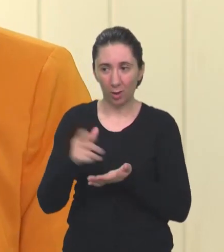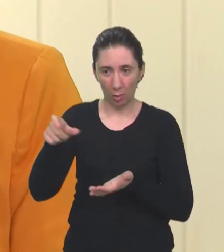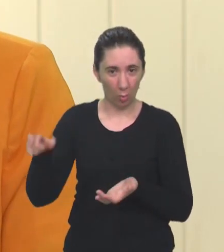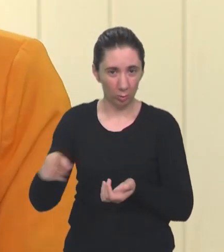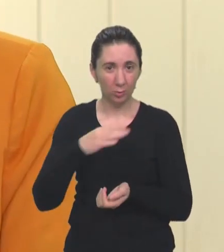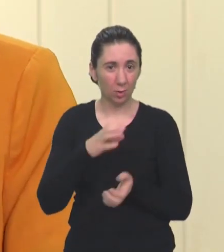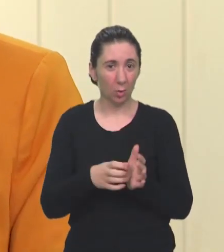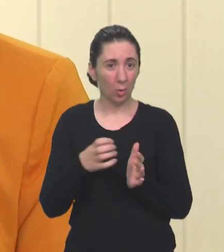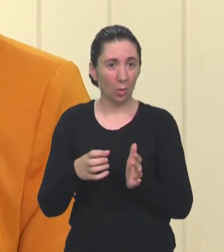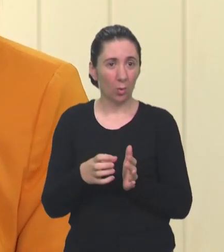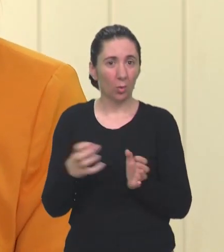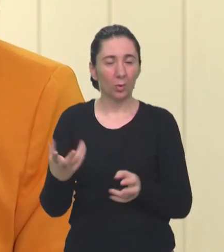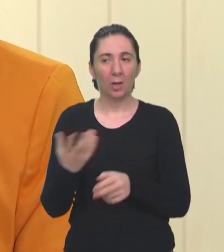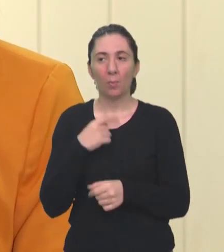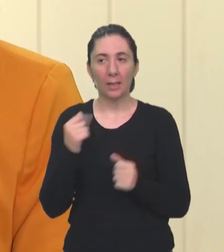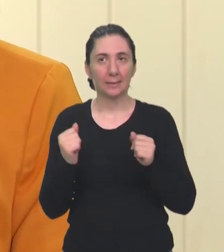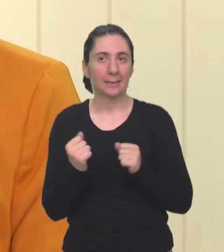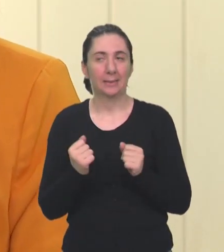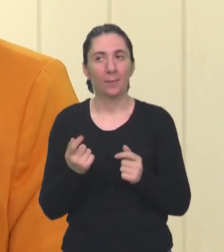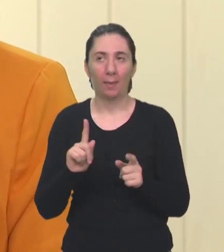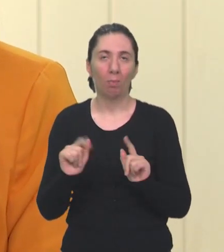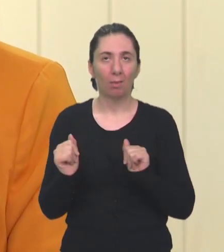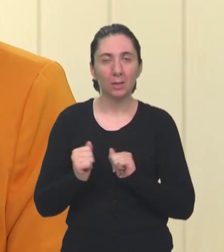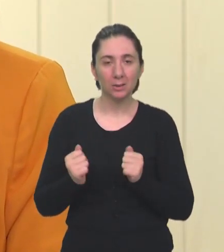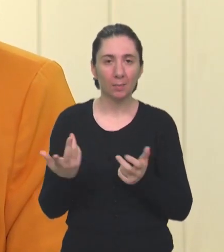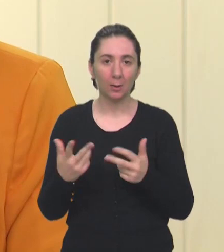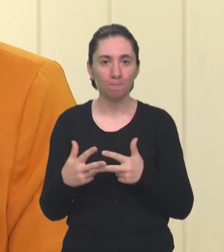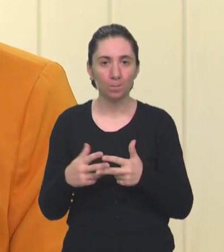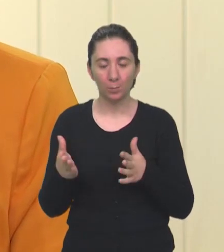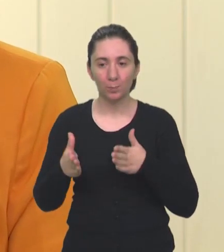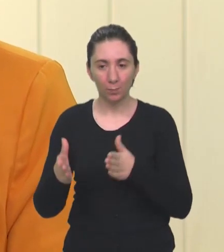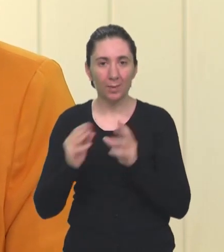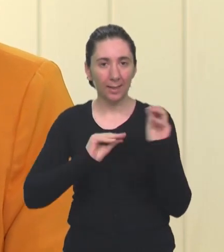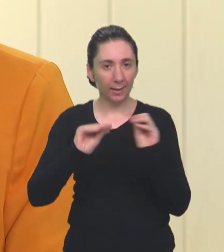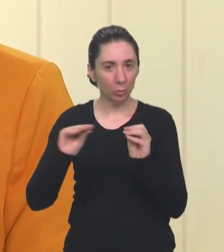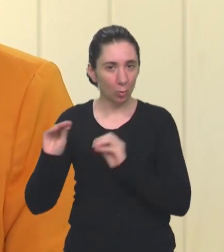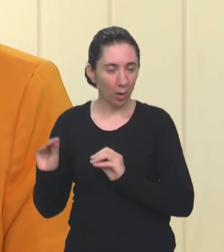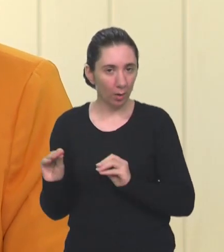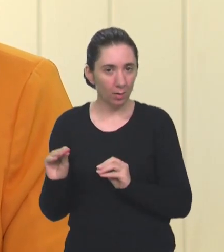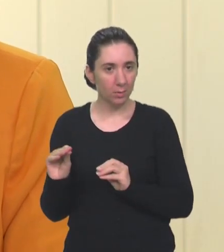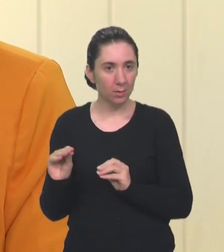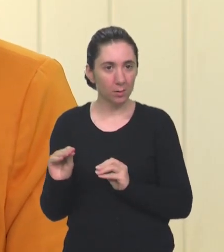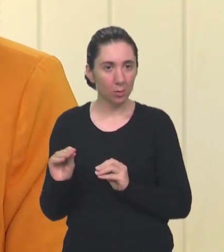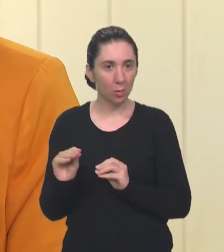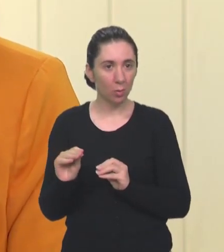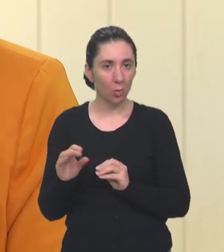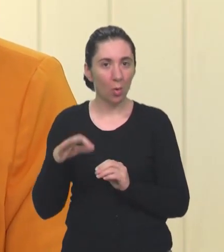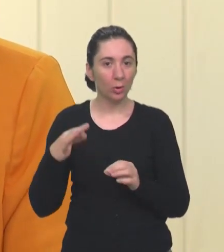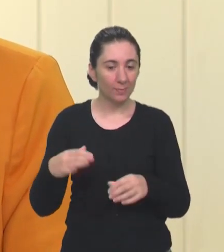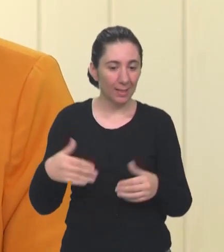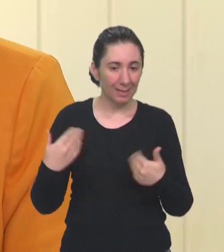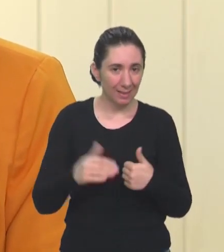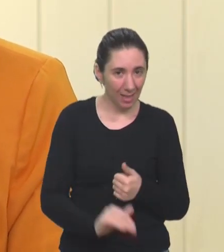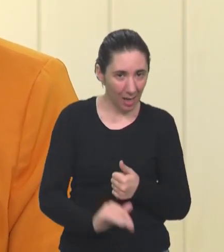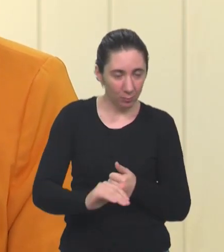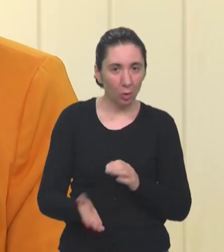dugo zebe ili kako da to kažemo. Usmjerili smo na edukaciju osim najmlađih, ali